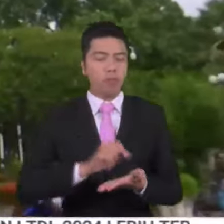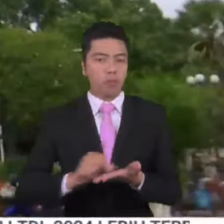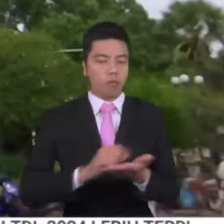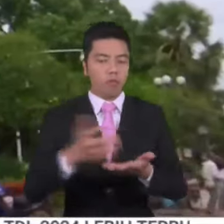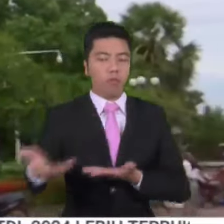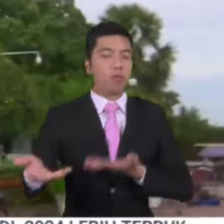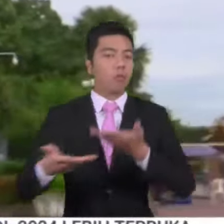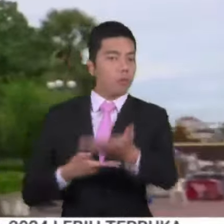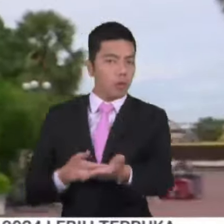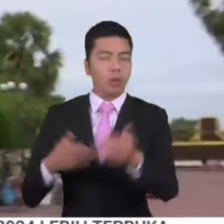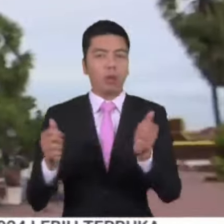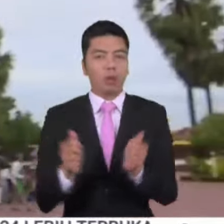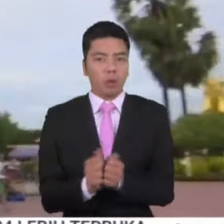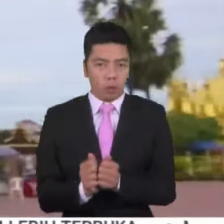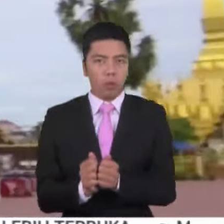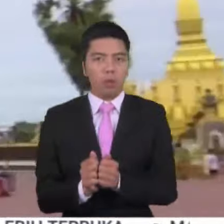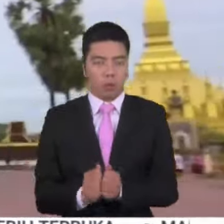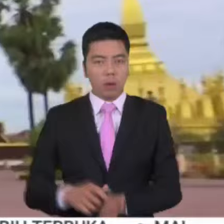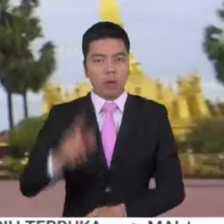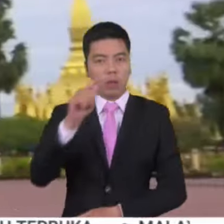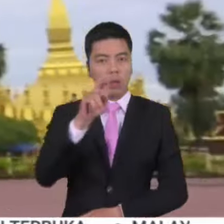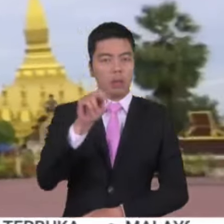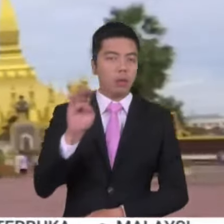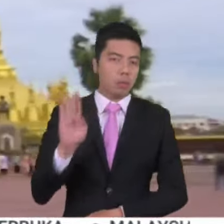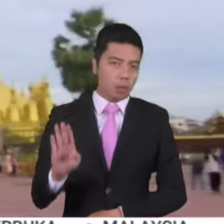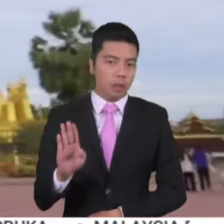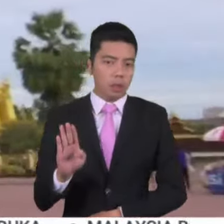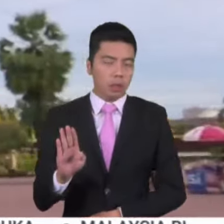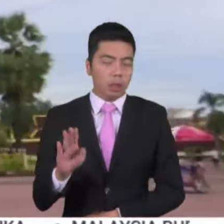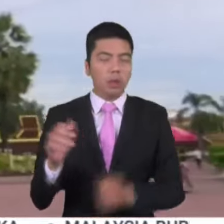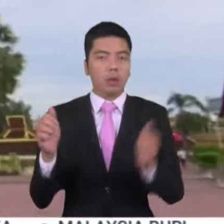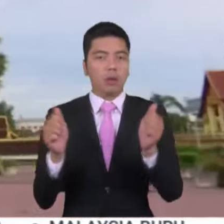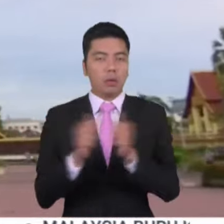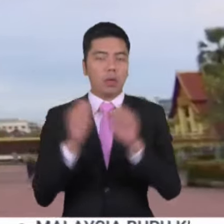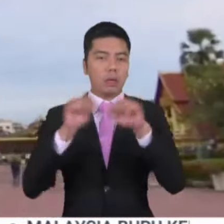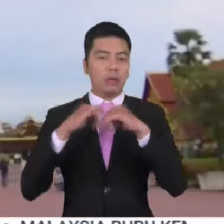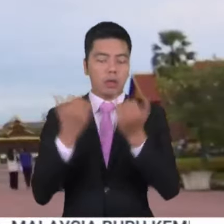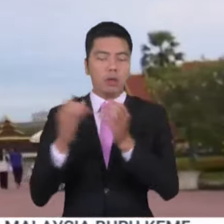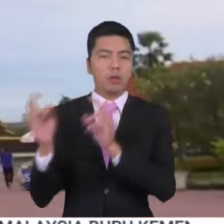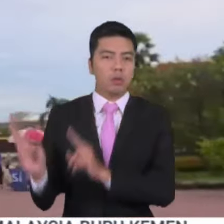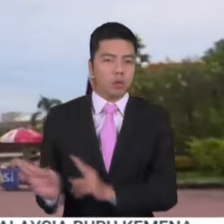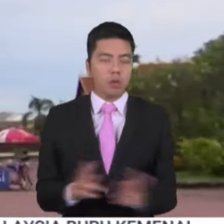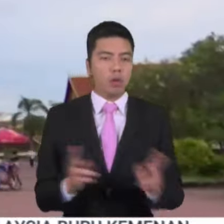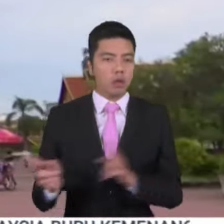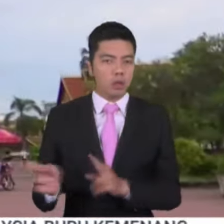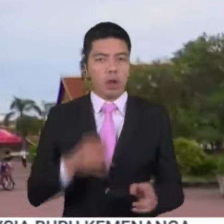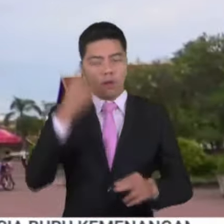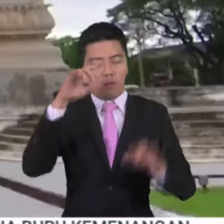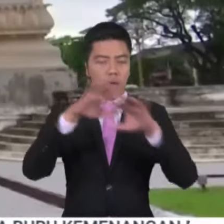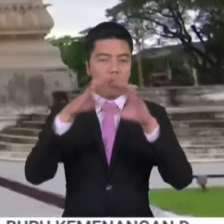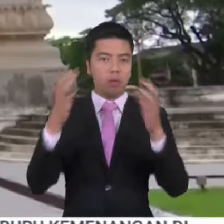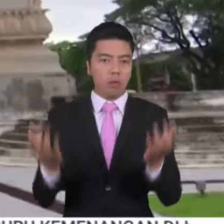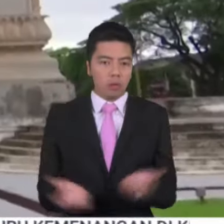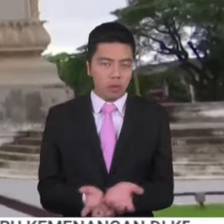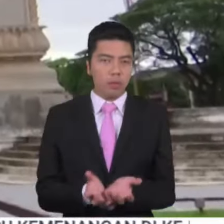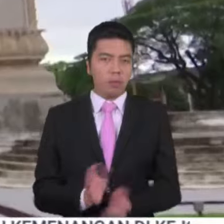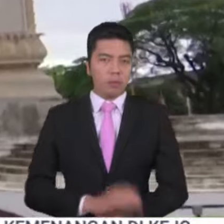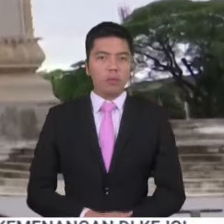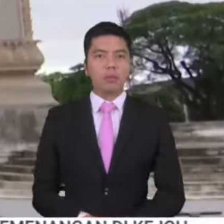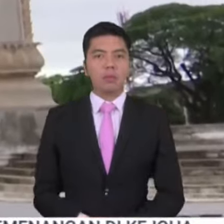tenaga antara Tenaga Nasional Berhad TNB dengan Syarikat Pengurus dan Pengendali Aset Global Keppel